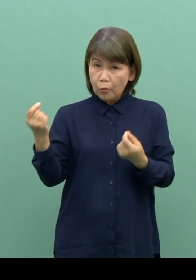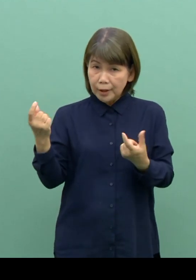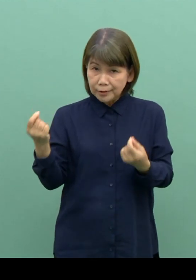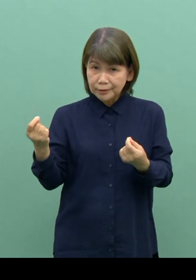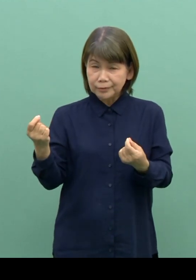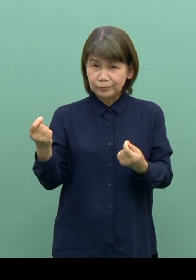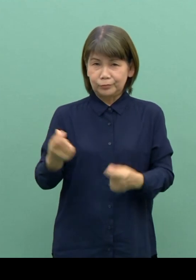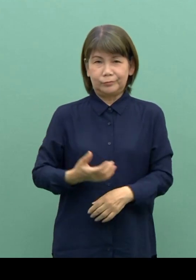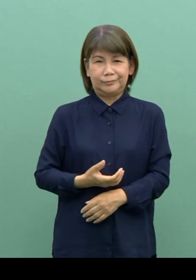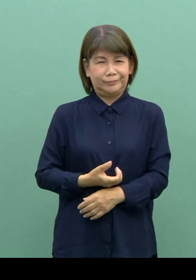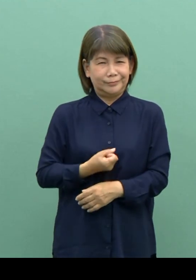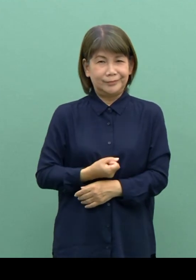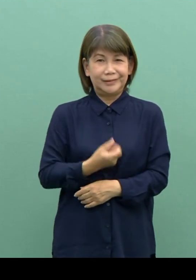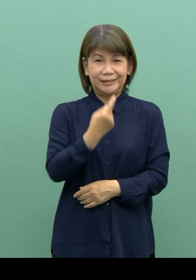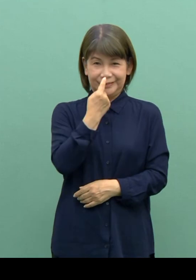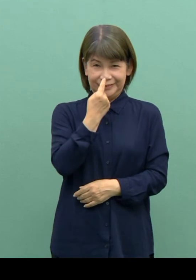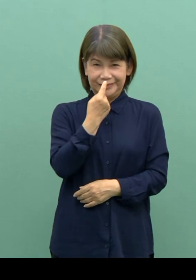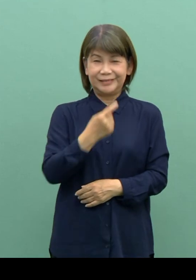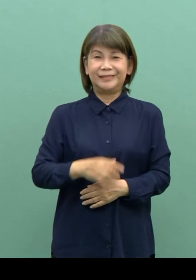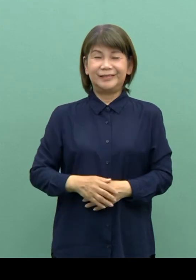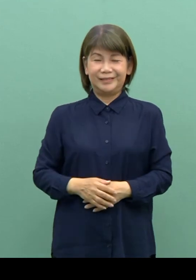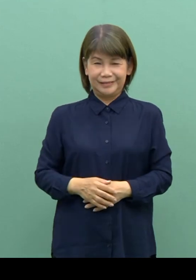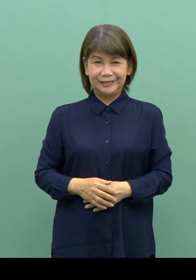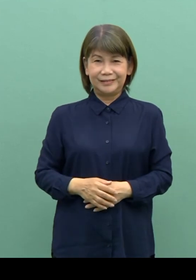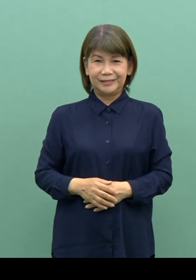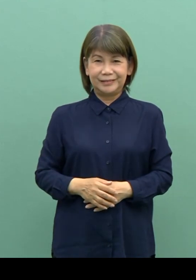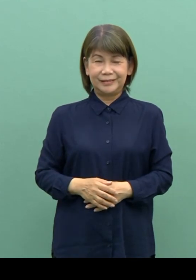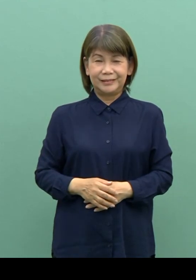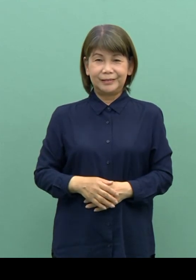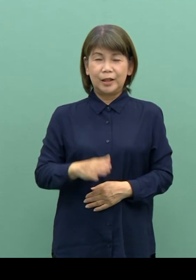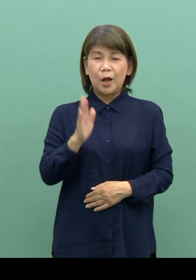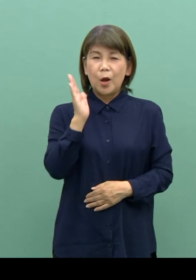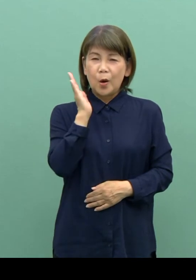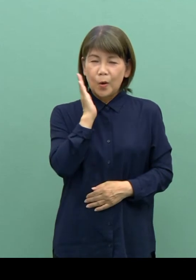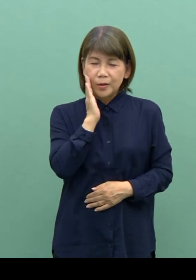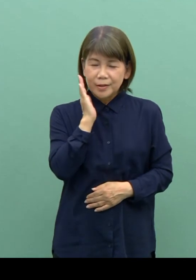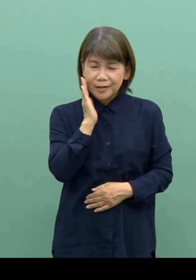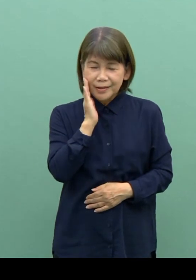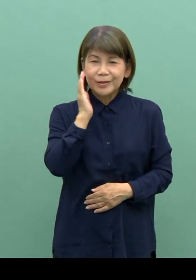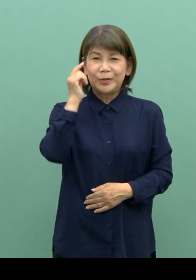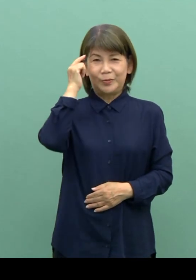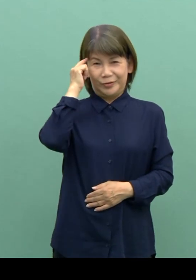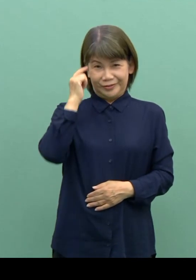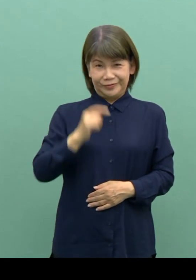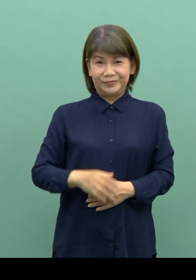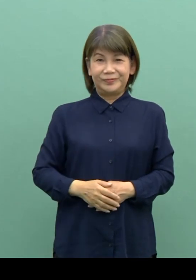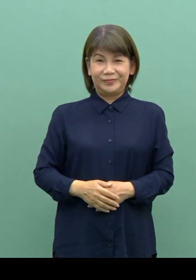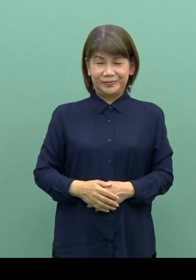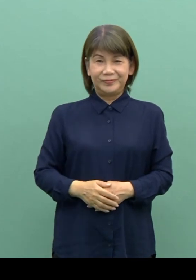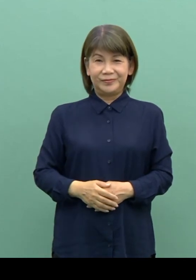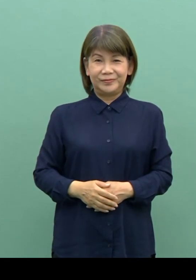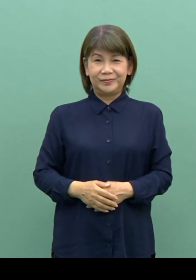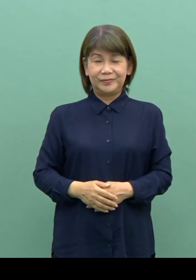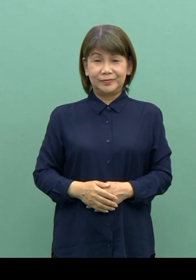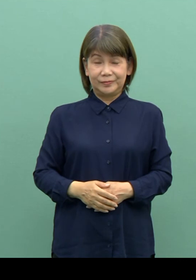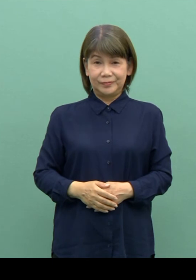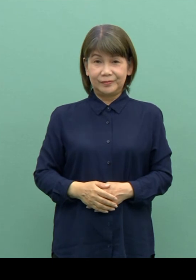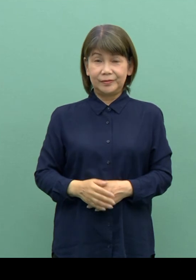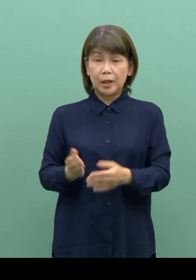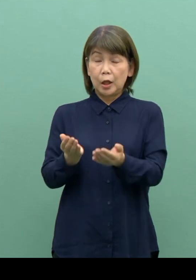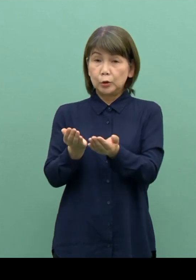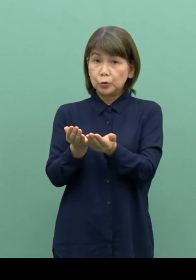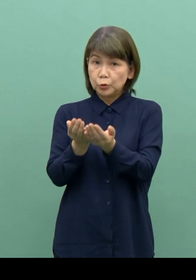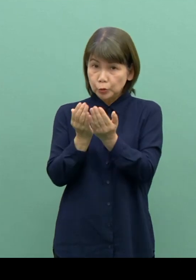と同じものを作ってるという自負がありますので、必ず美味しいと思います。 井上